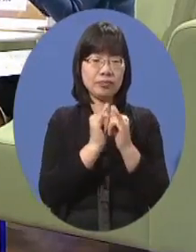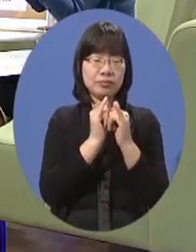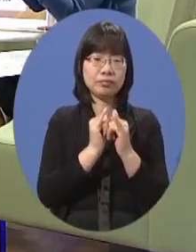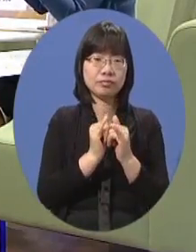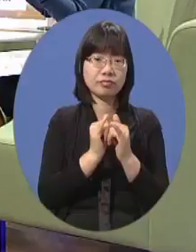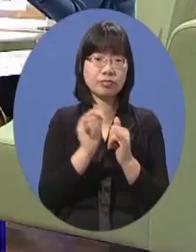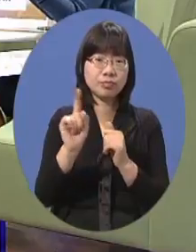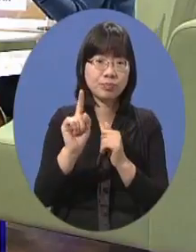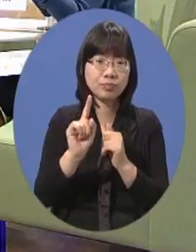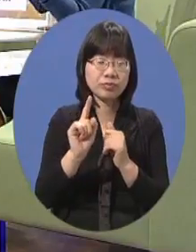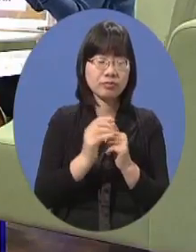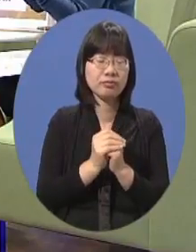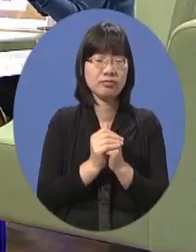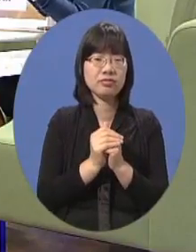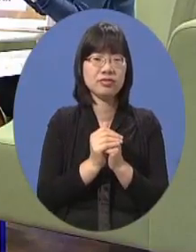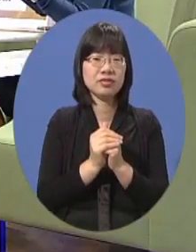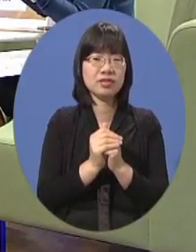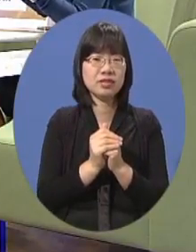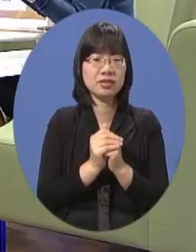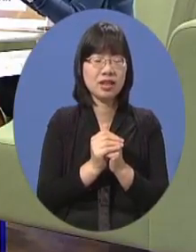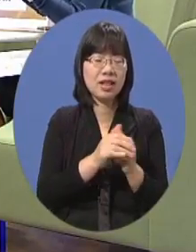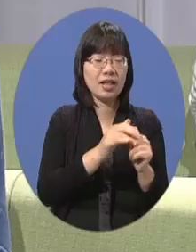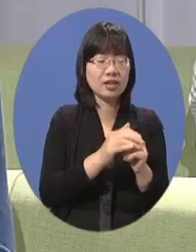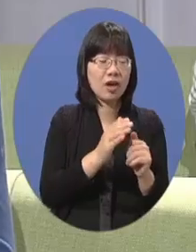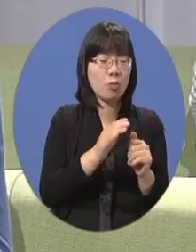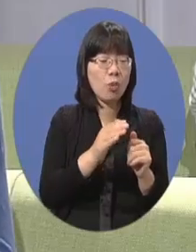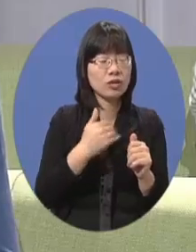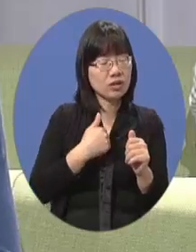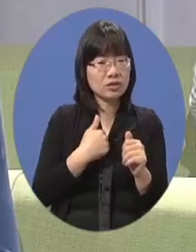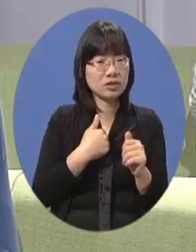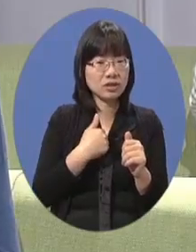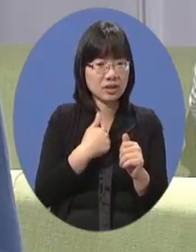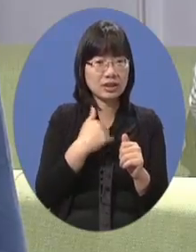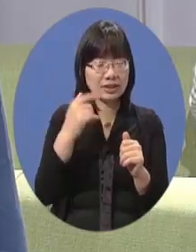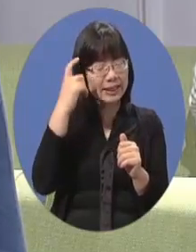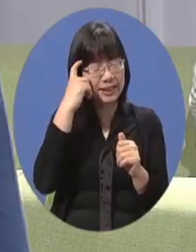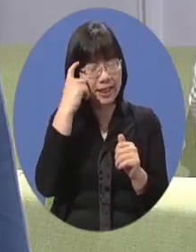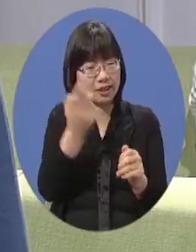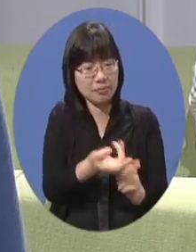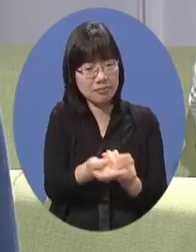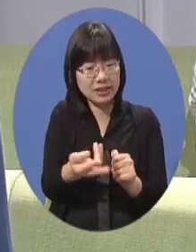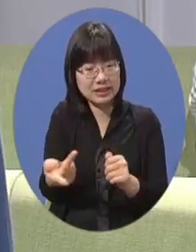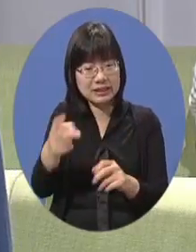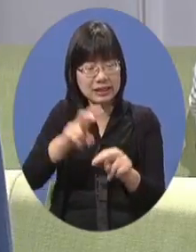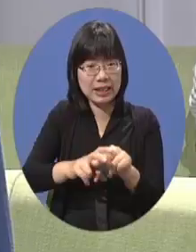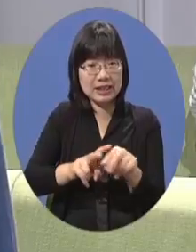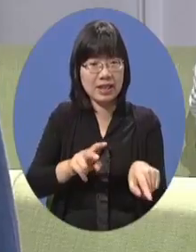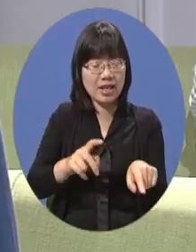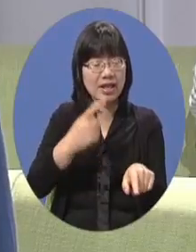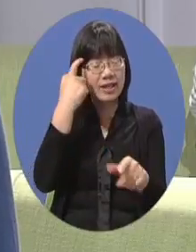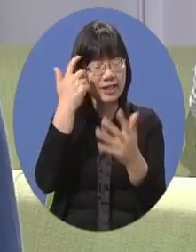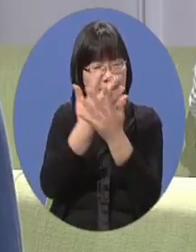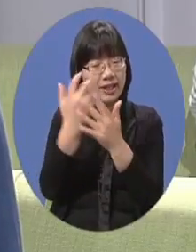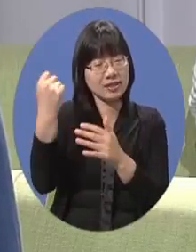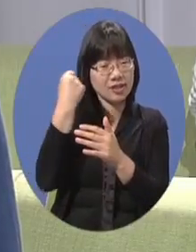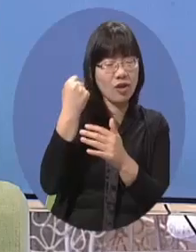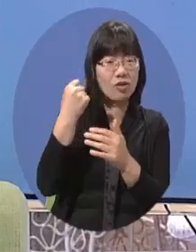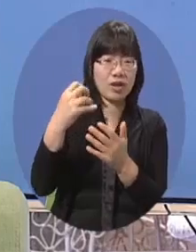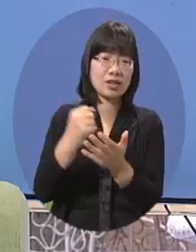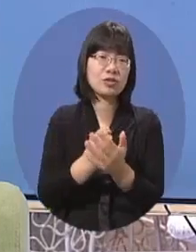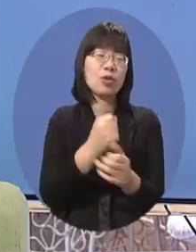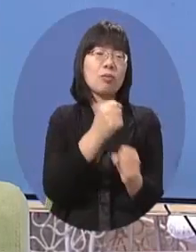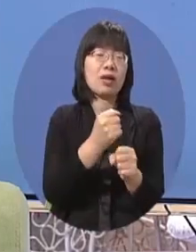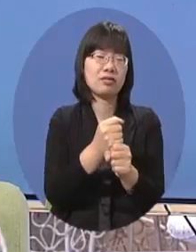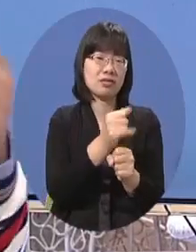사이사이에 없는 얘기들을 이제 채우는 거예요. 그런 걸 통해서 아이들의 상상력과 창의력이 발달을 하는 것이기 그럼 때문에. 방금